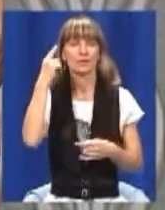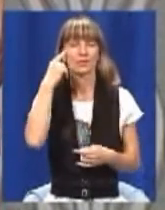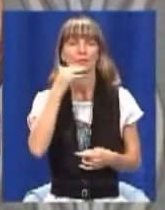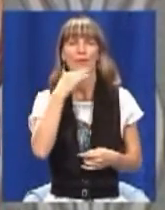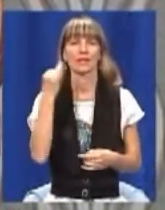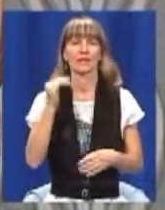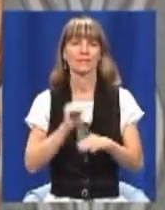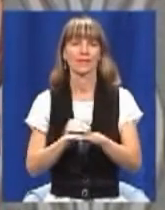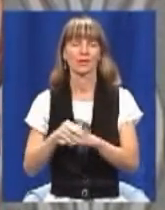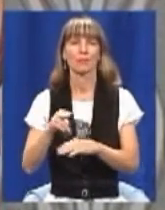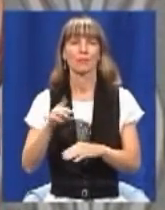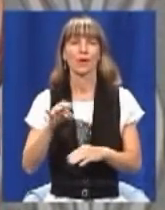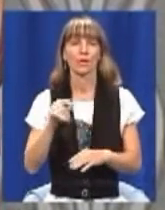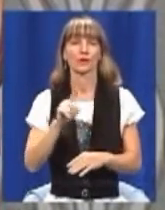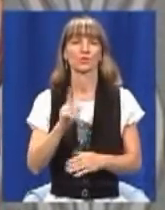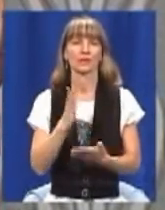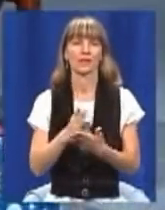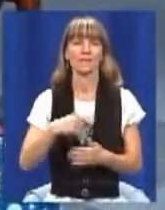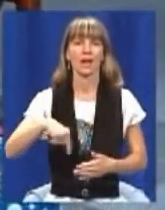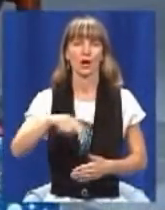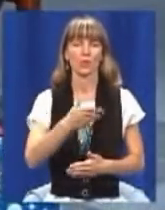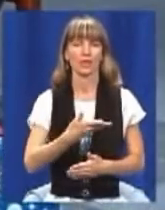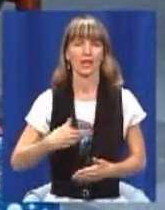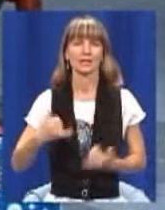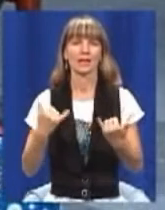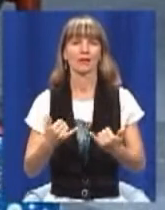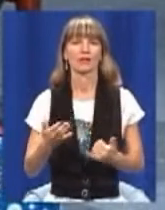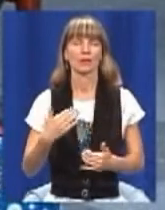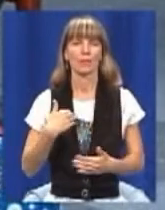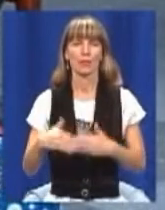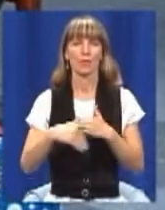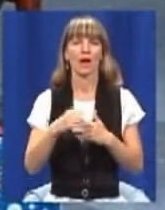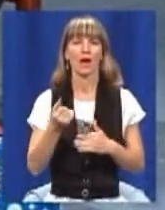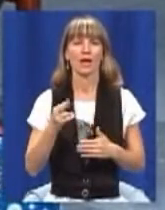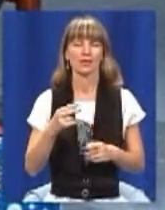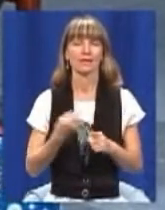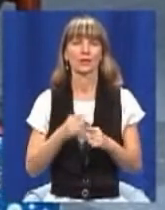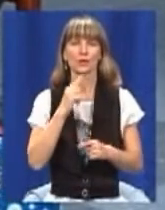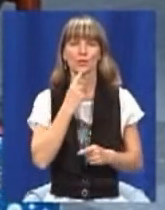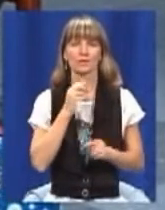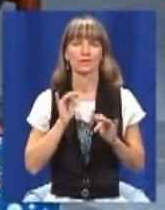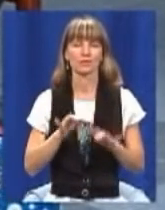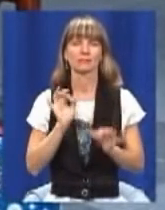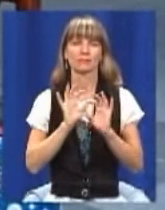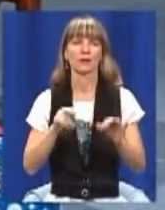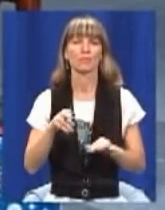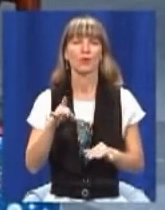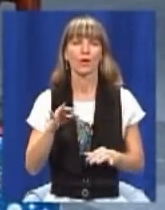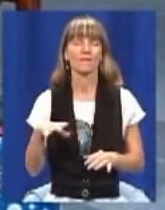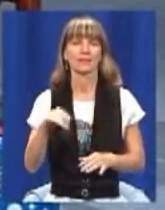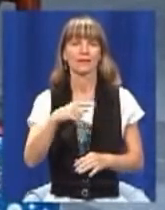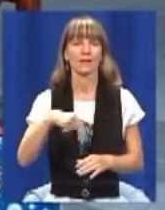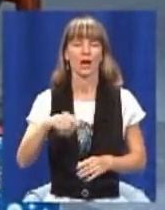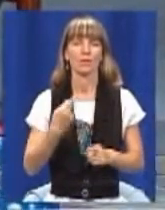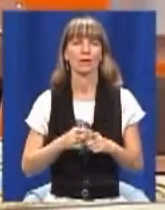декілька цікавих фактів про те, що є навколо нас. Сьогодні мені допомагає Аня у цій складній справі розповідати про все навколо,